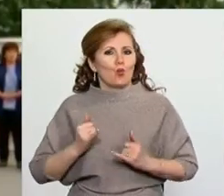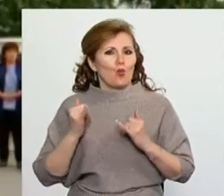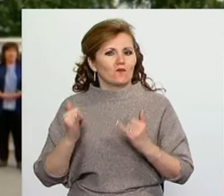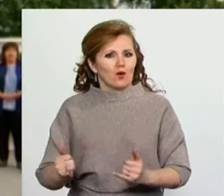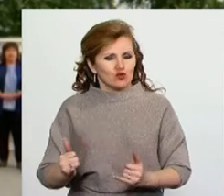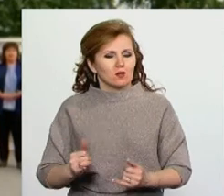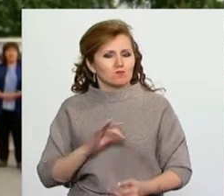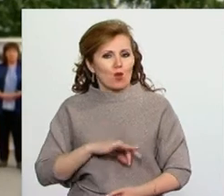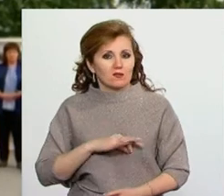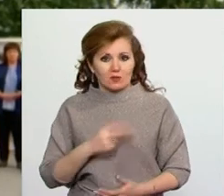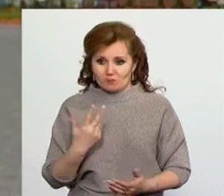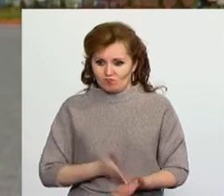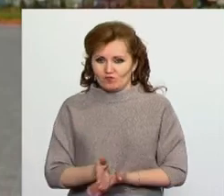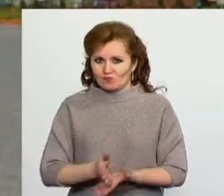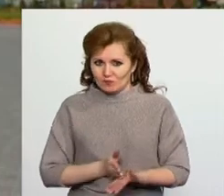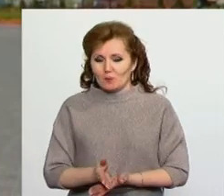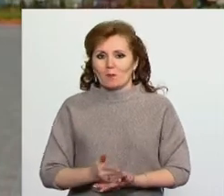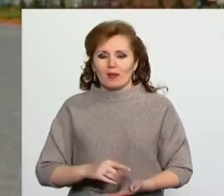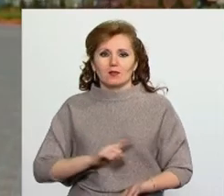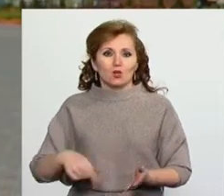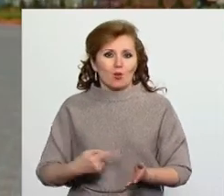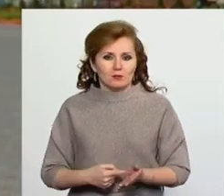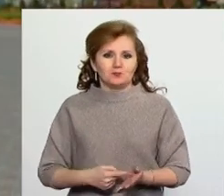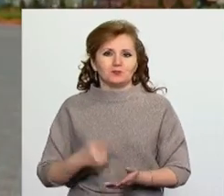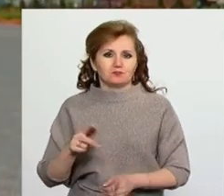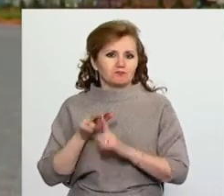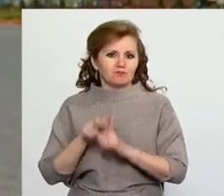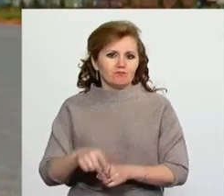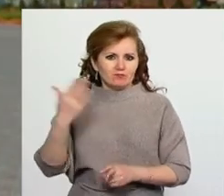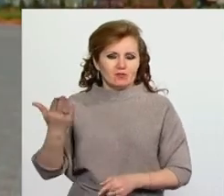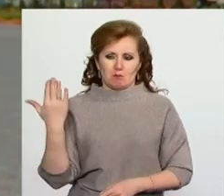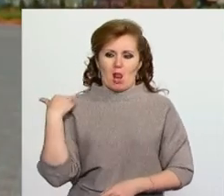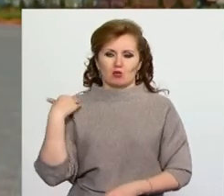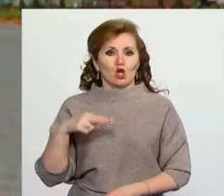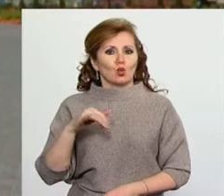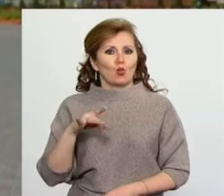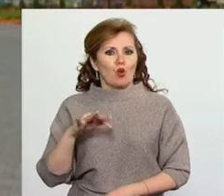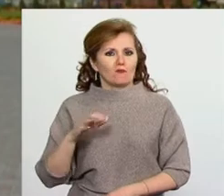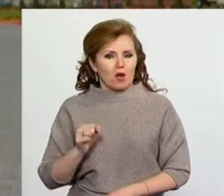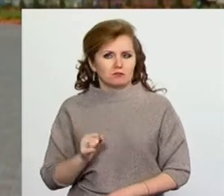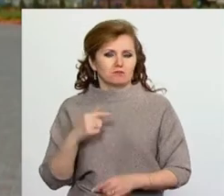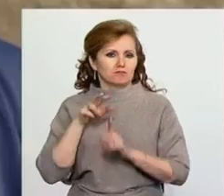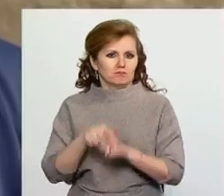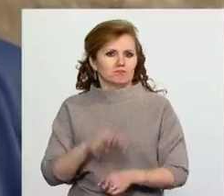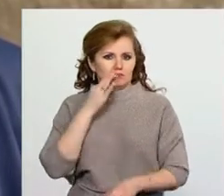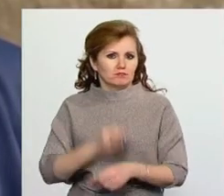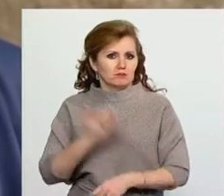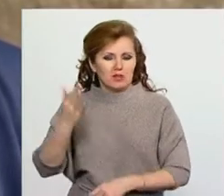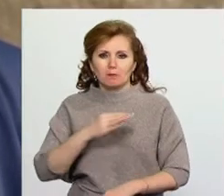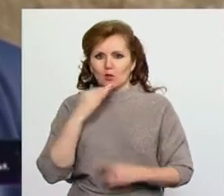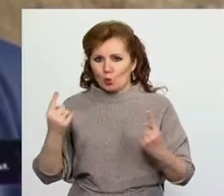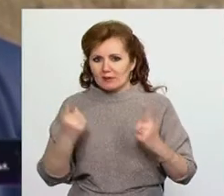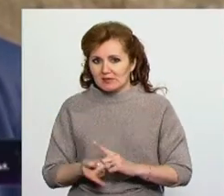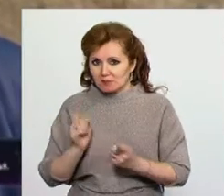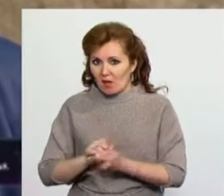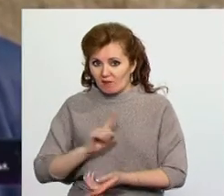Сарапул только-только получил статус города. На плечи Дурова легли судьбоносные преобразования. Закладка народного образования, потому что